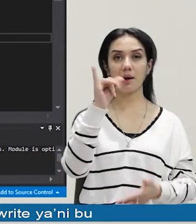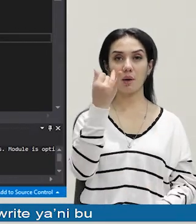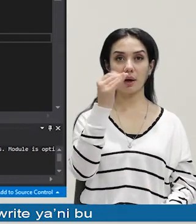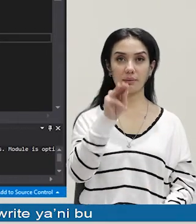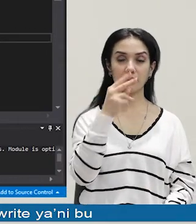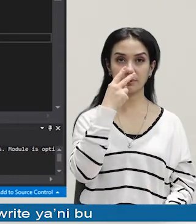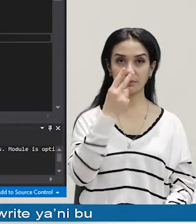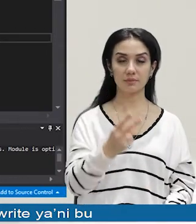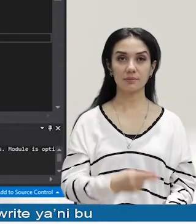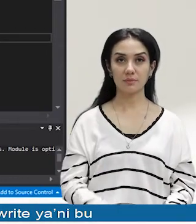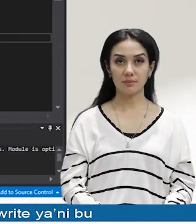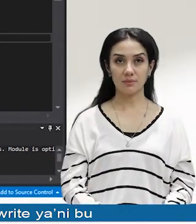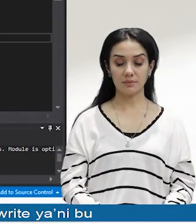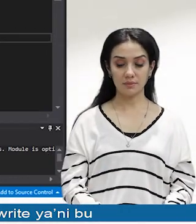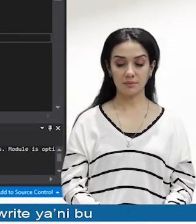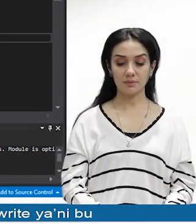hop